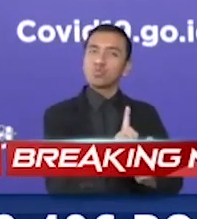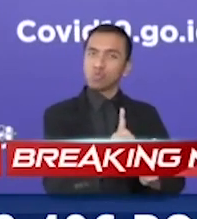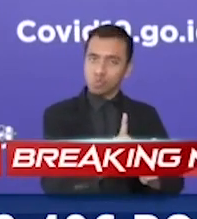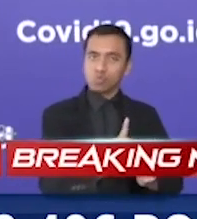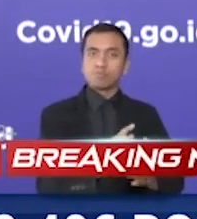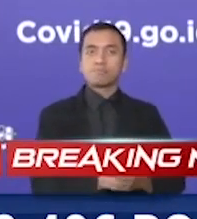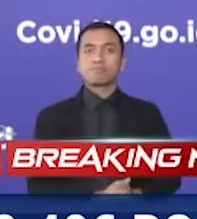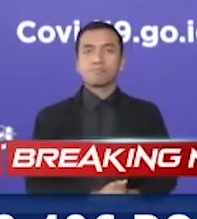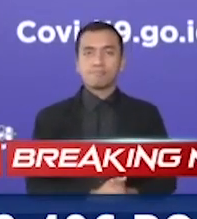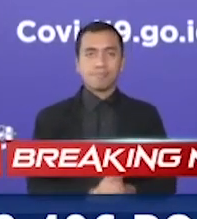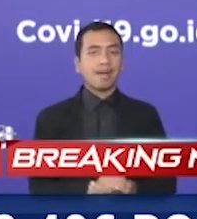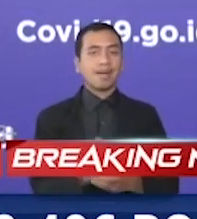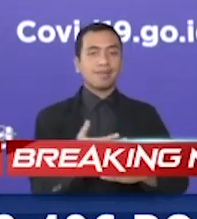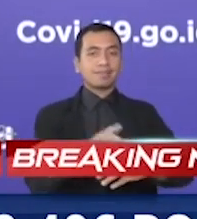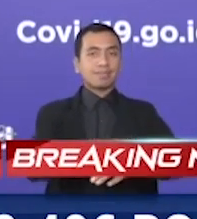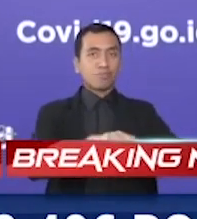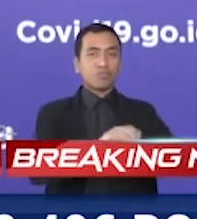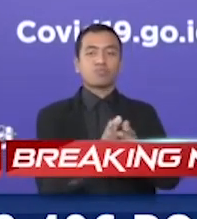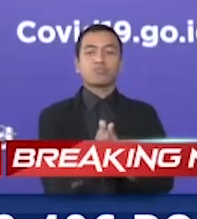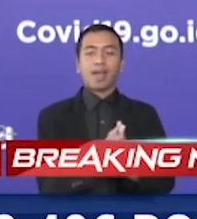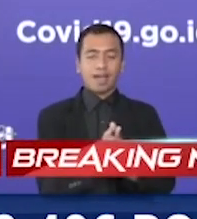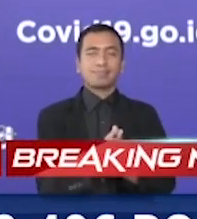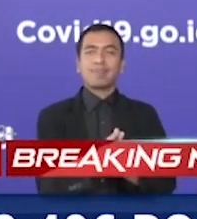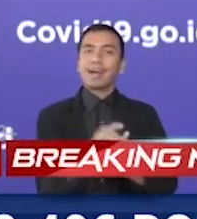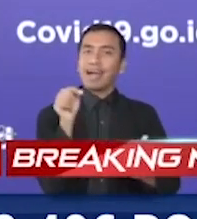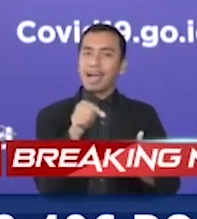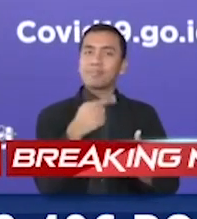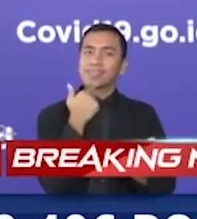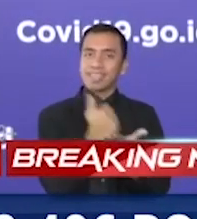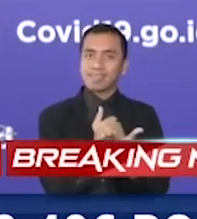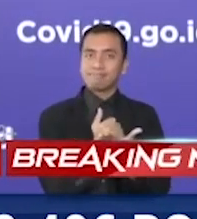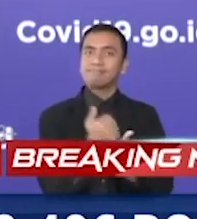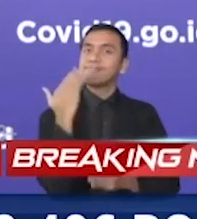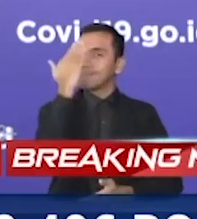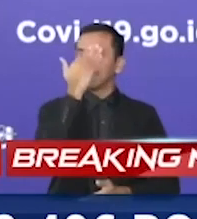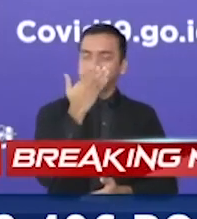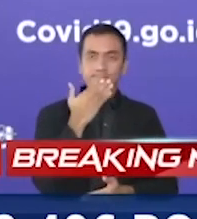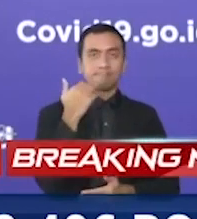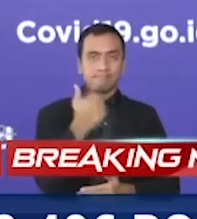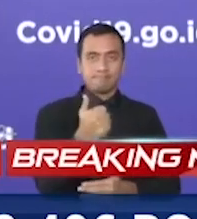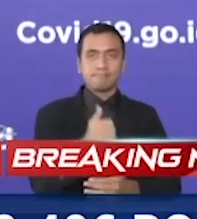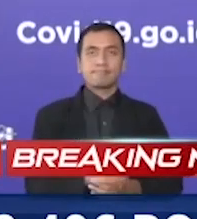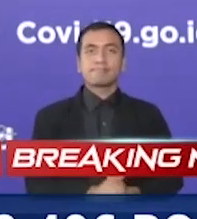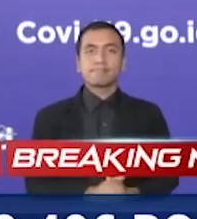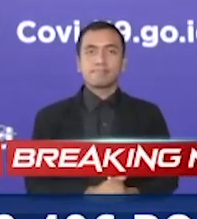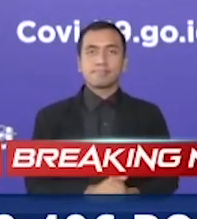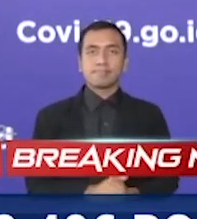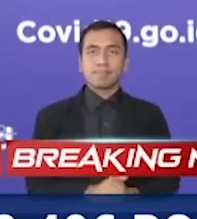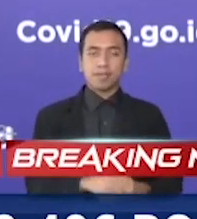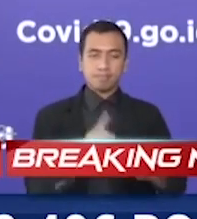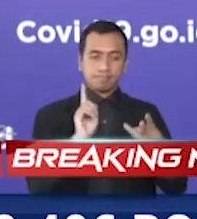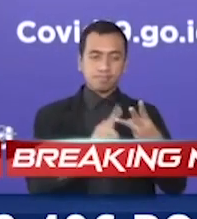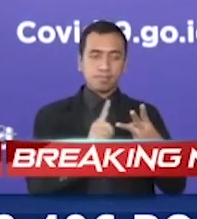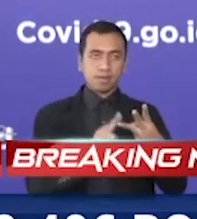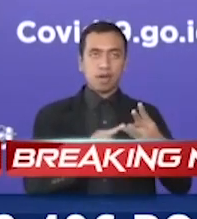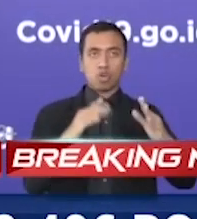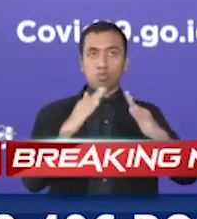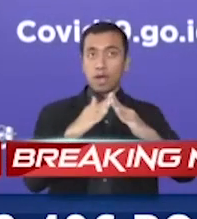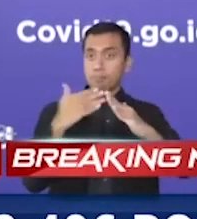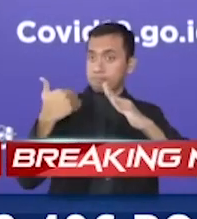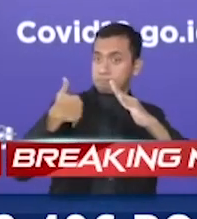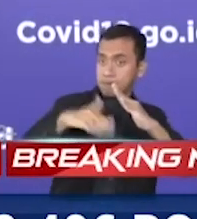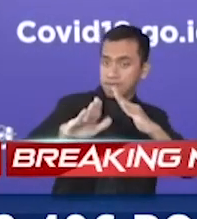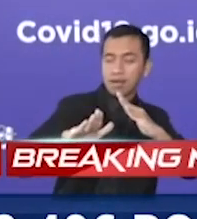Cuci tangan pakai sabun Hai kemudian apabila kita terpaksa harus keluar rumah gunakan